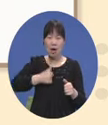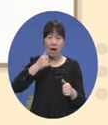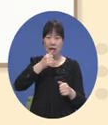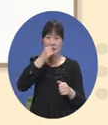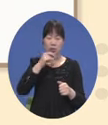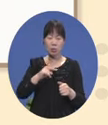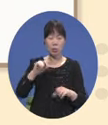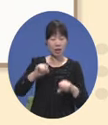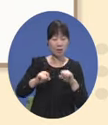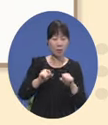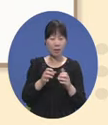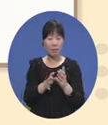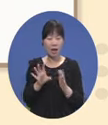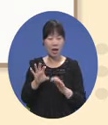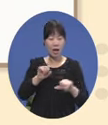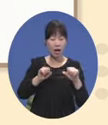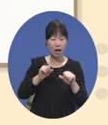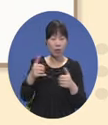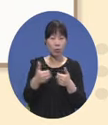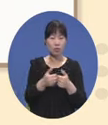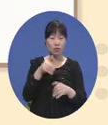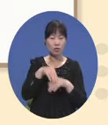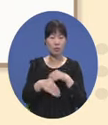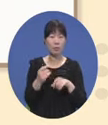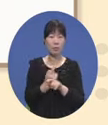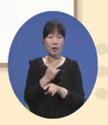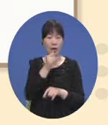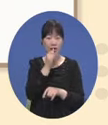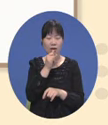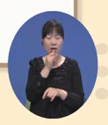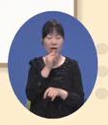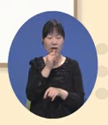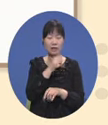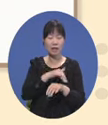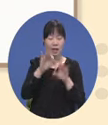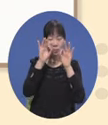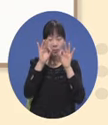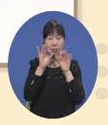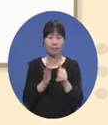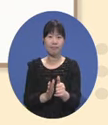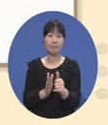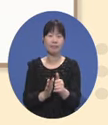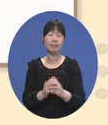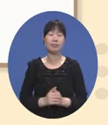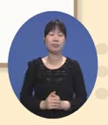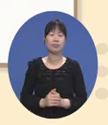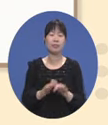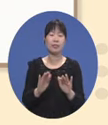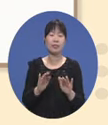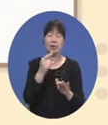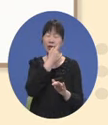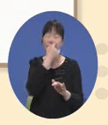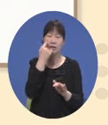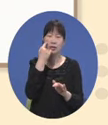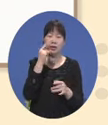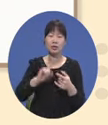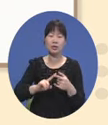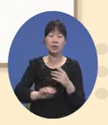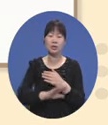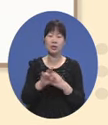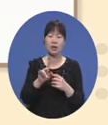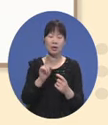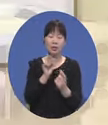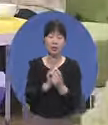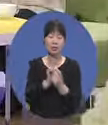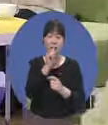낸다든가 행동이 좀 난폭해졌다, 좀 공격적으로 바뀌었다 할 때는 아주 유의를 하시고 보셔야 합니다. 그럼 이런 징후들을 우리가